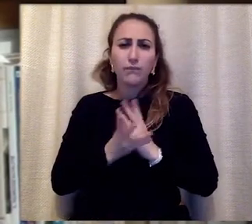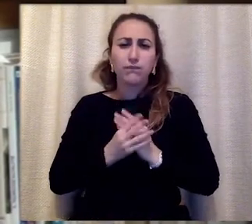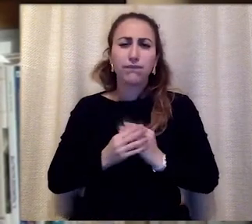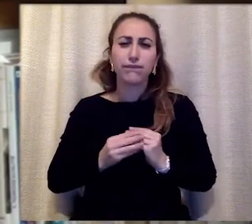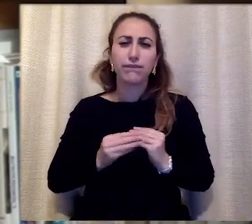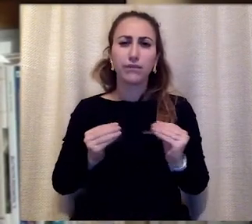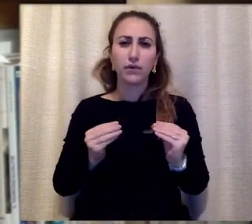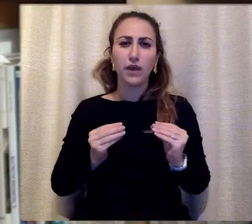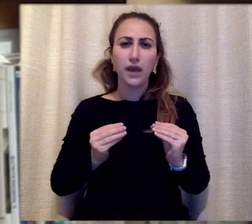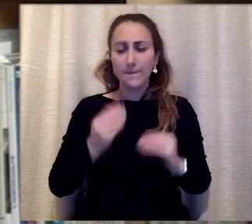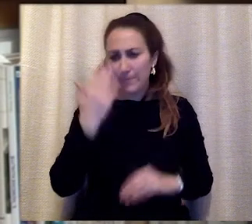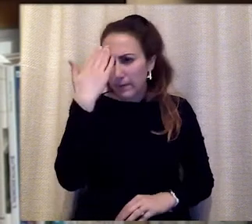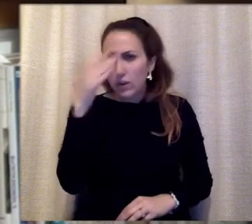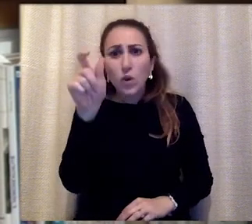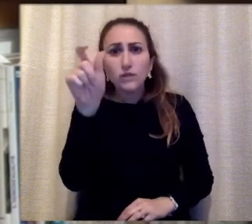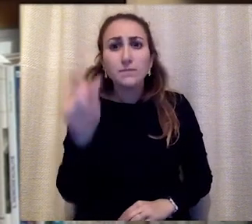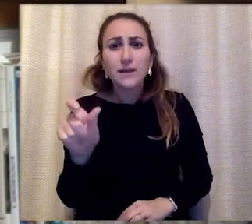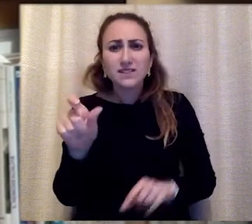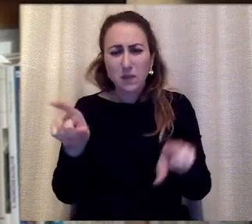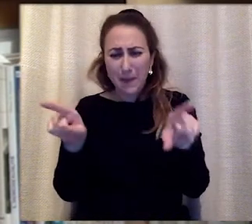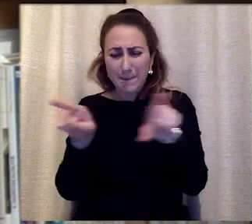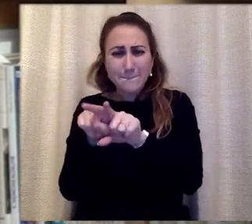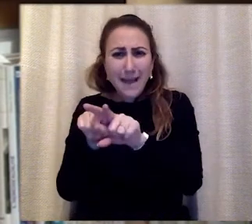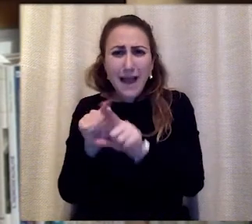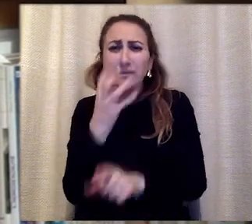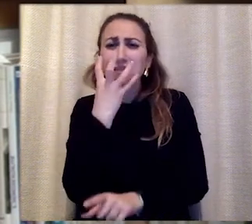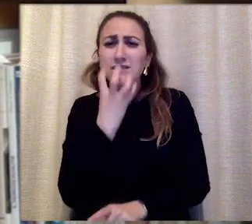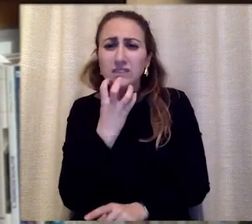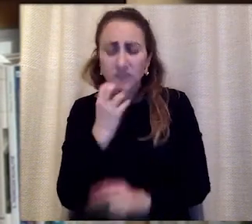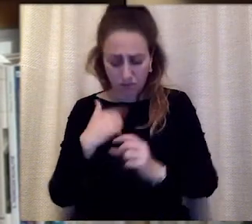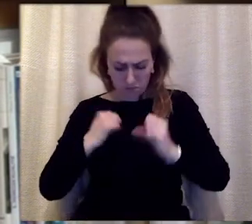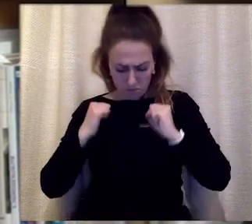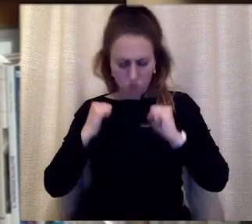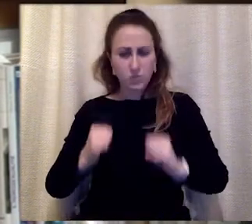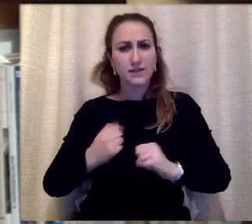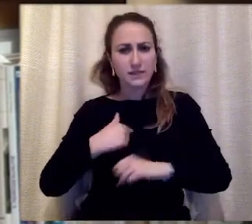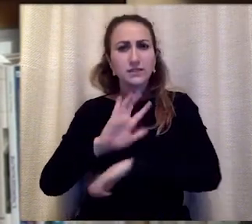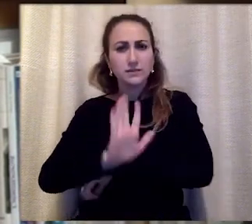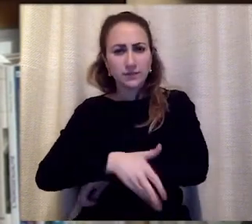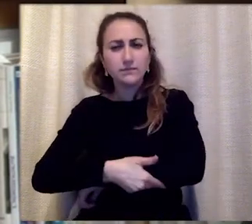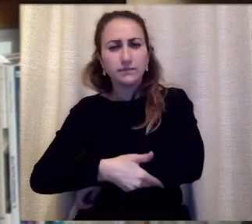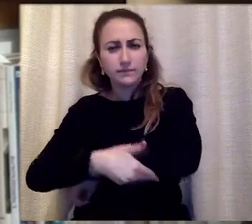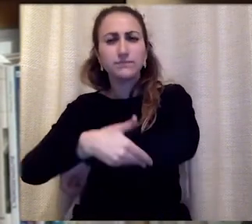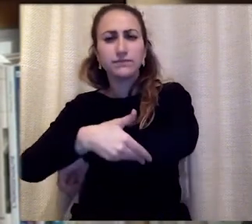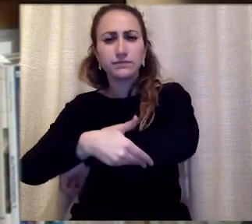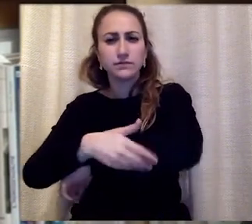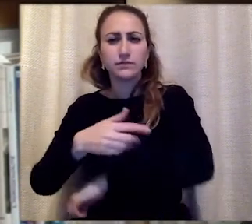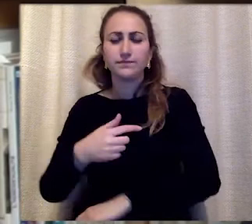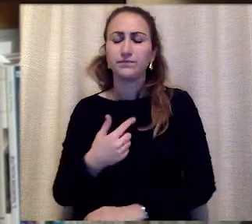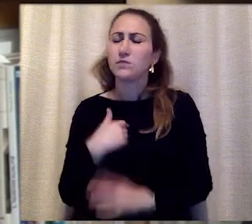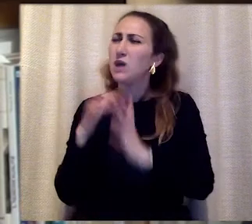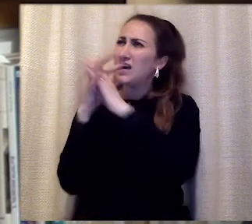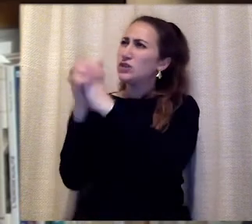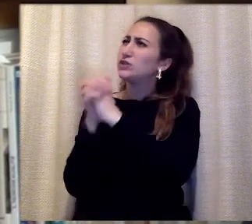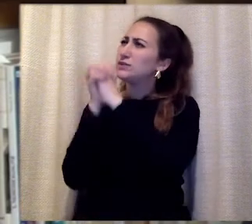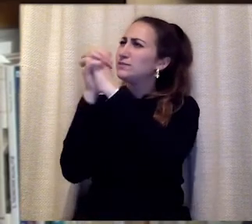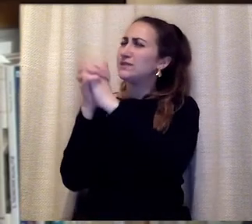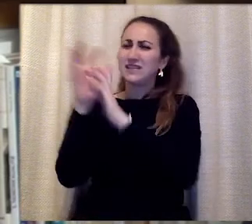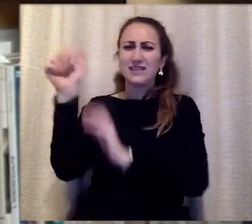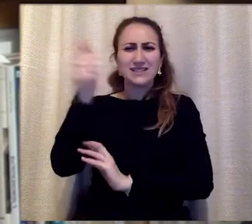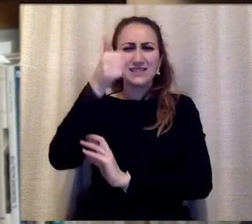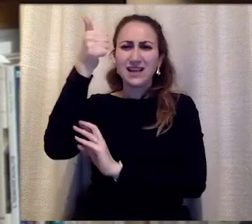Je vais prier le Seigneur et je vais lui demander d'être celui qui nous touche particulièrement ce matin.